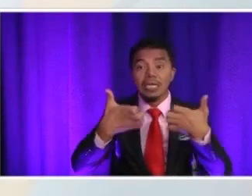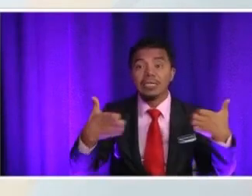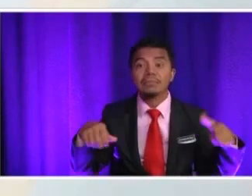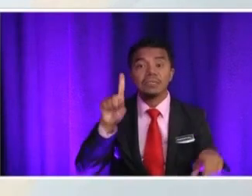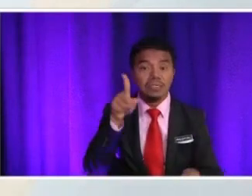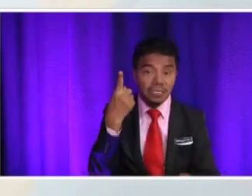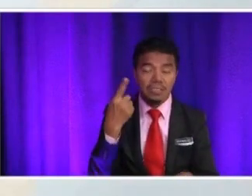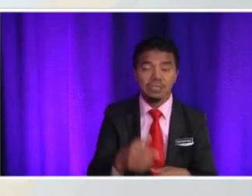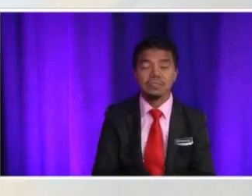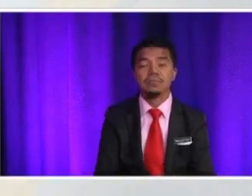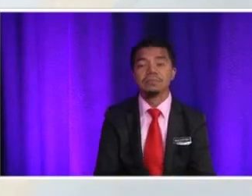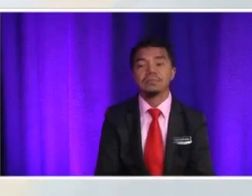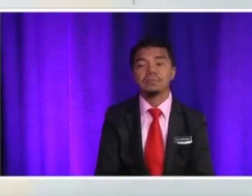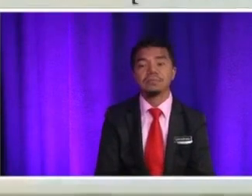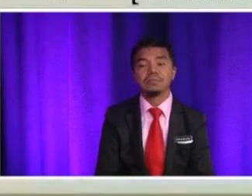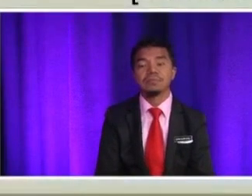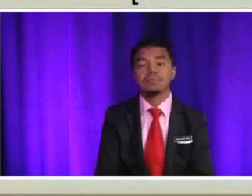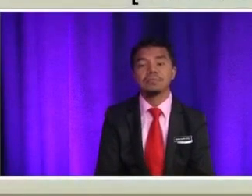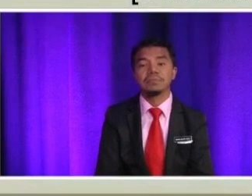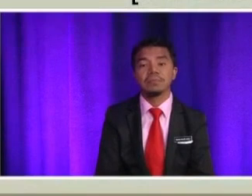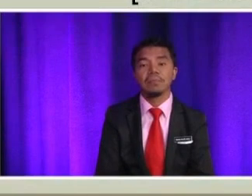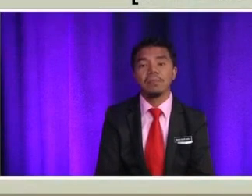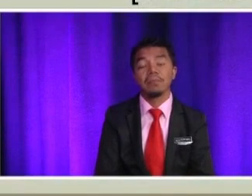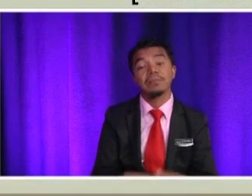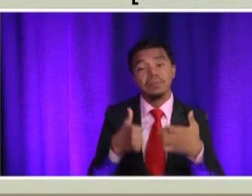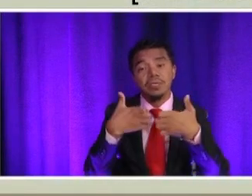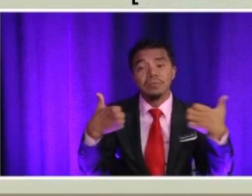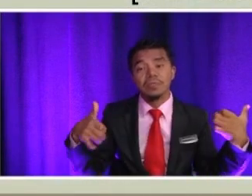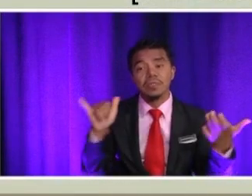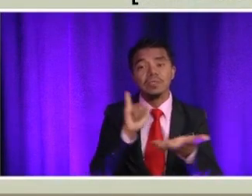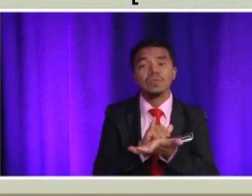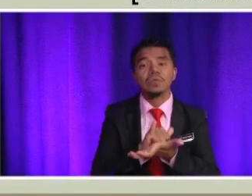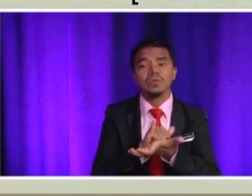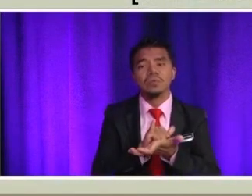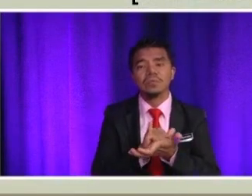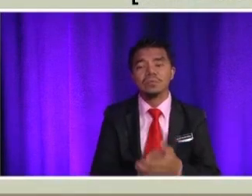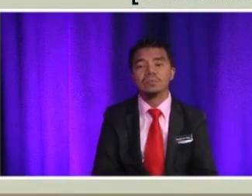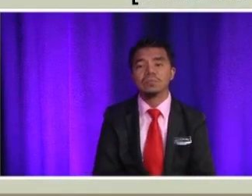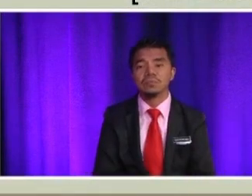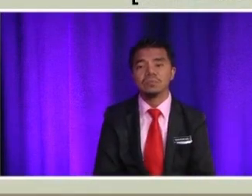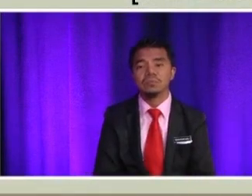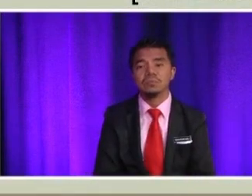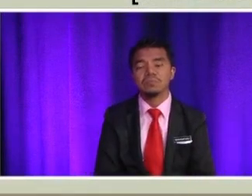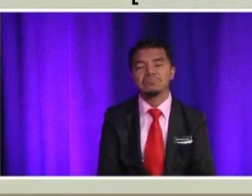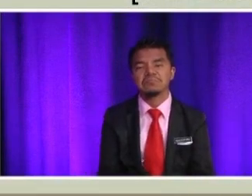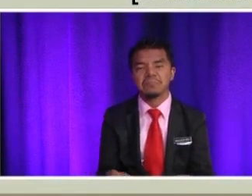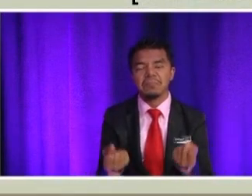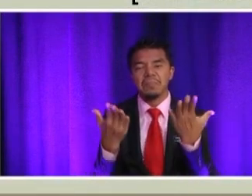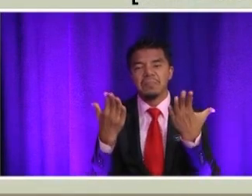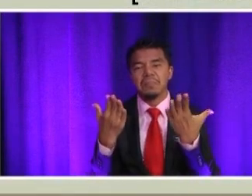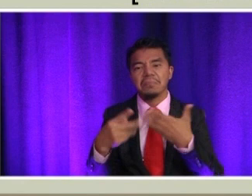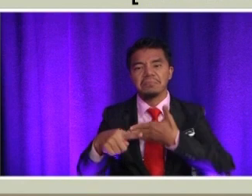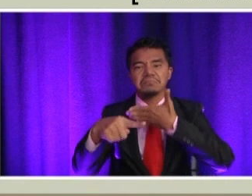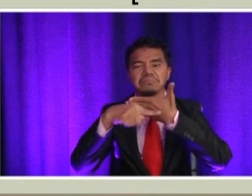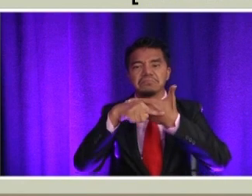elemen produk. Iaitu elemen dia pun kalau kita lihat banyakkan elemen yang agak negatif kan.